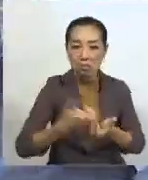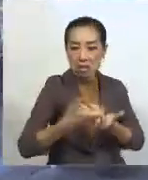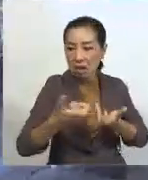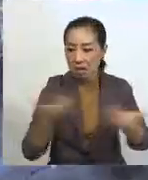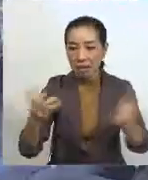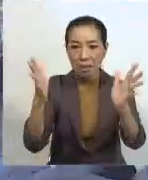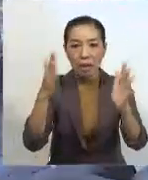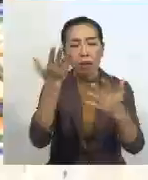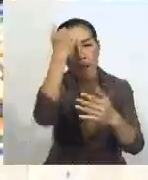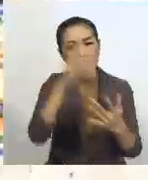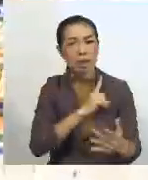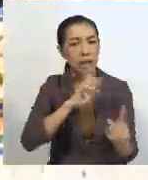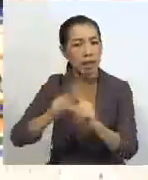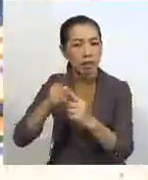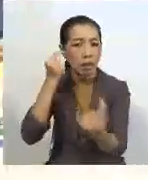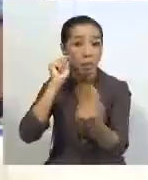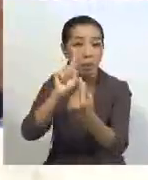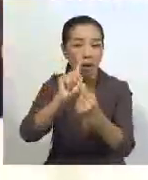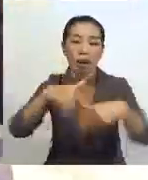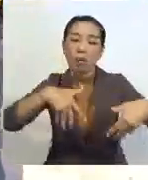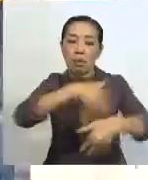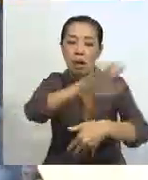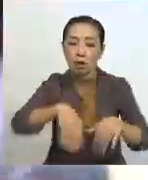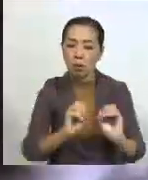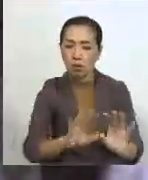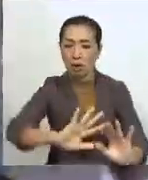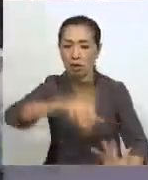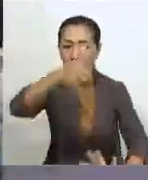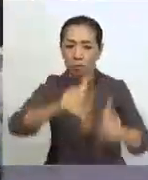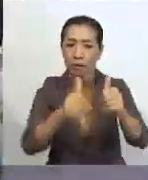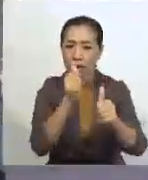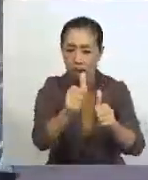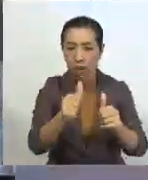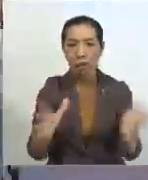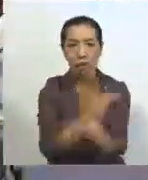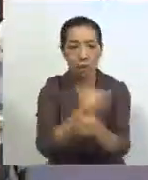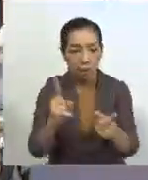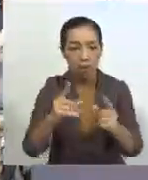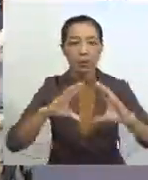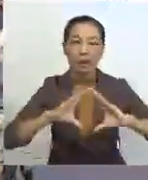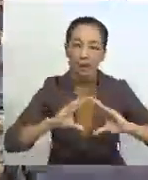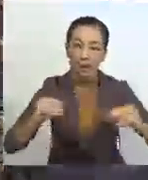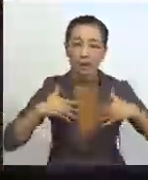ามีเป้าหมายเดียวกันสอนให้ทุกคนเป็นคนดีต้องการให้สังคมเกิดสันติสุข